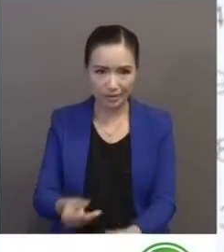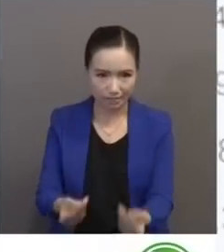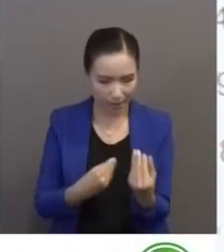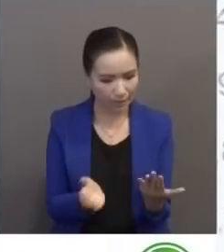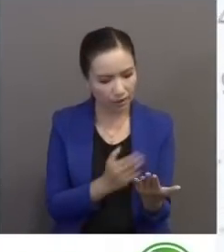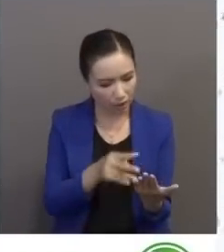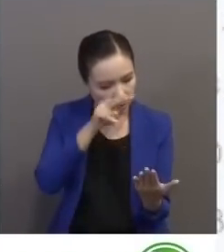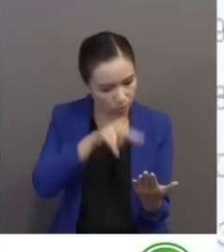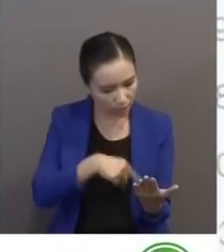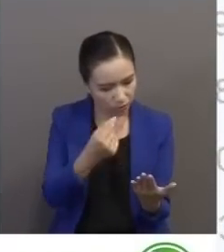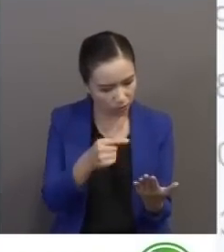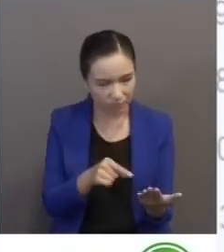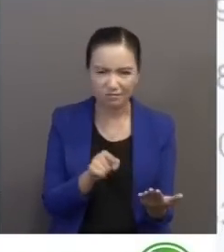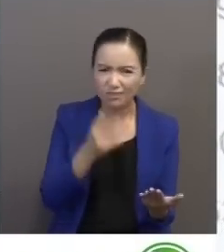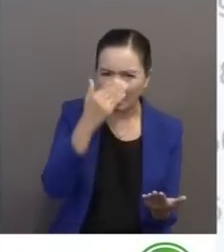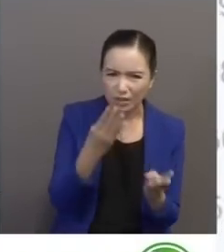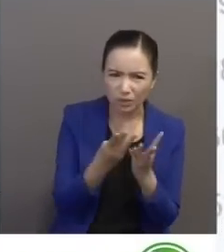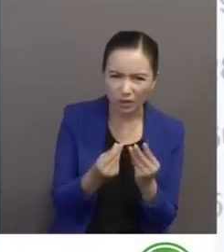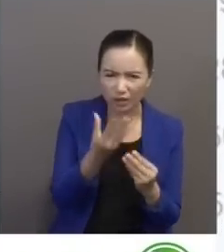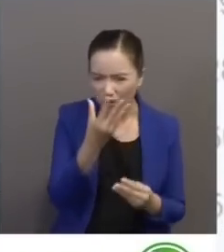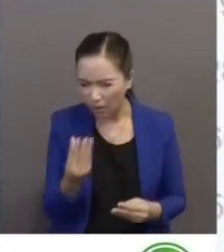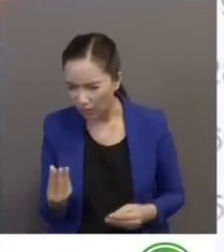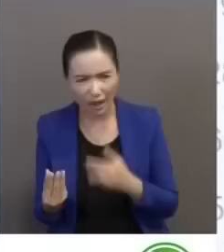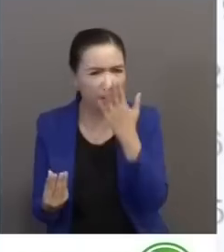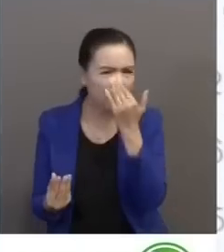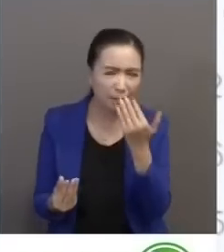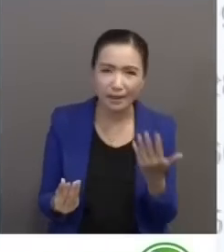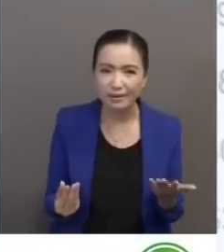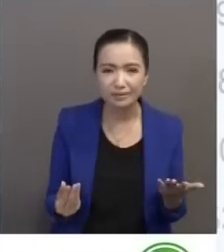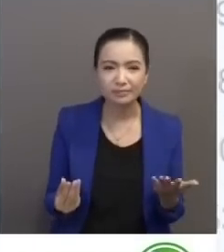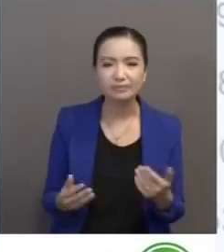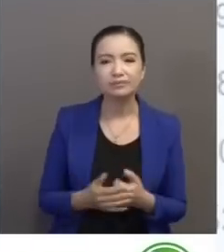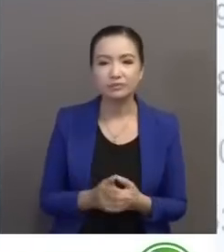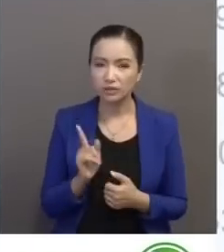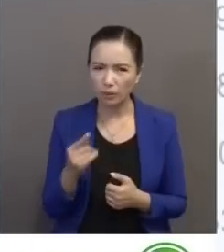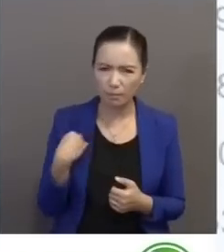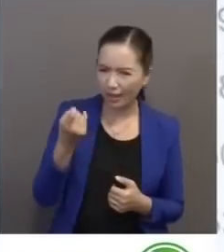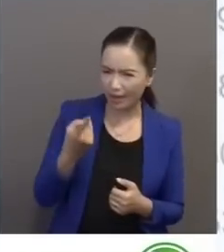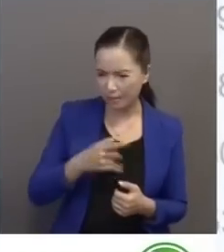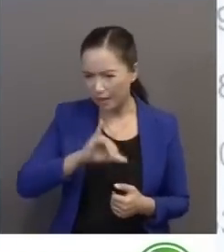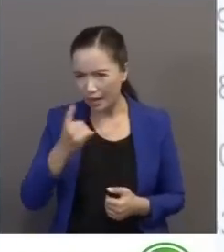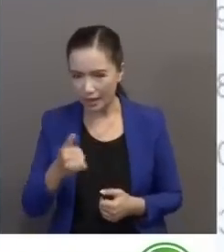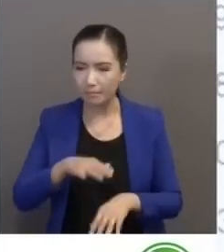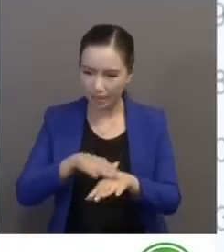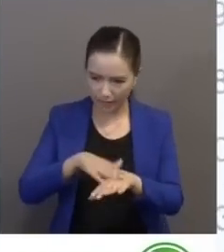ตรวจเอ๊ะทำไมตัวเลขมันน้อยลงอ่ะมันต้องมีอะไรไม่แน่เราเรีย